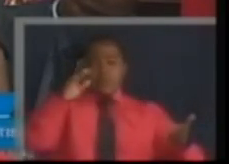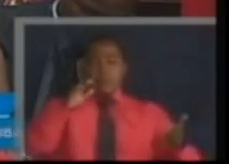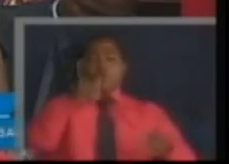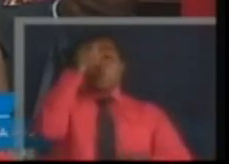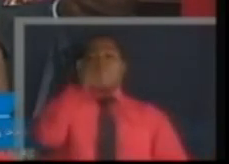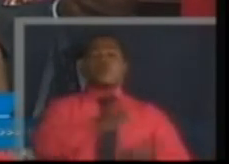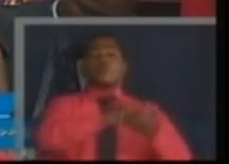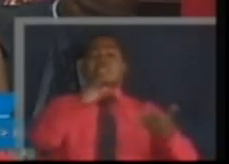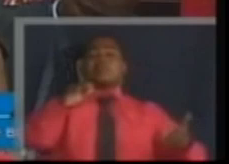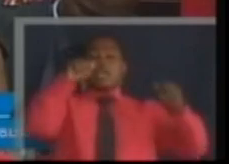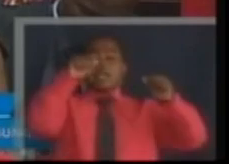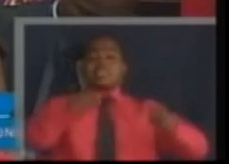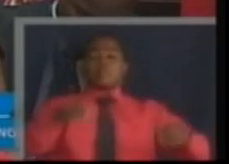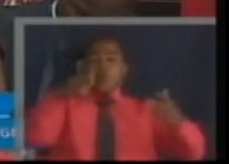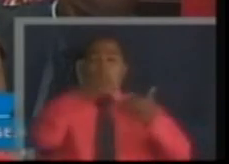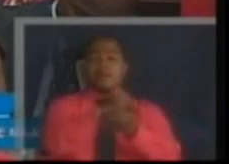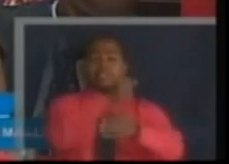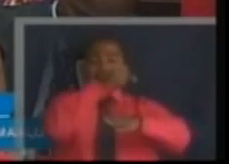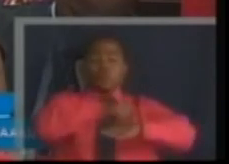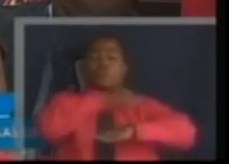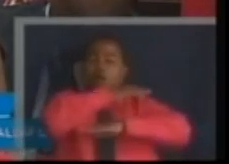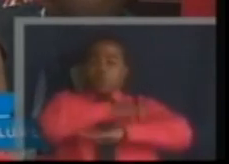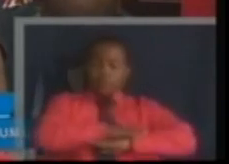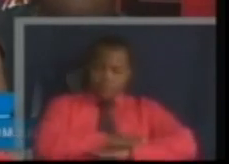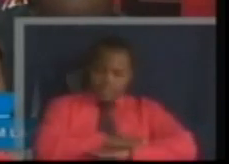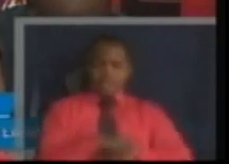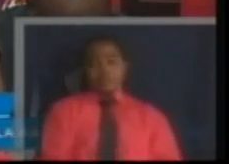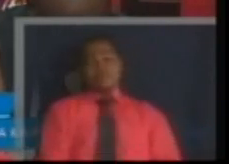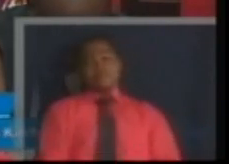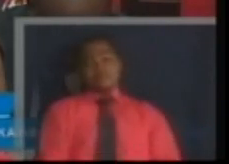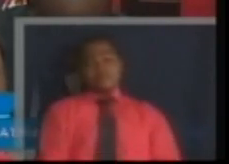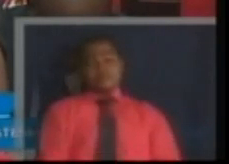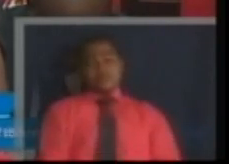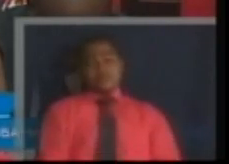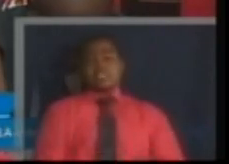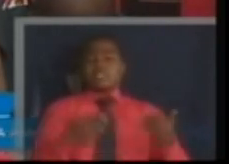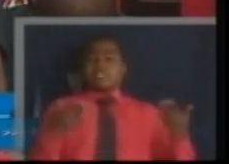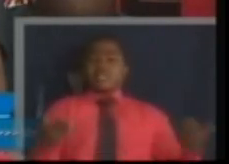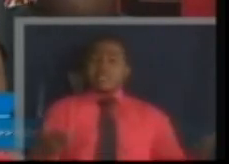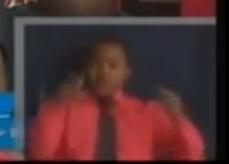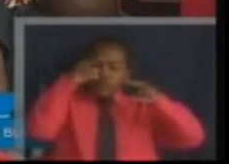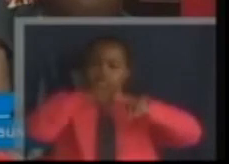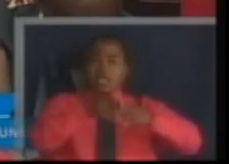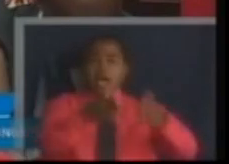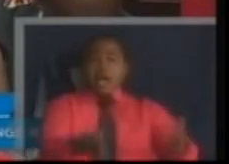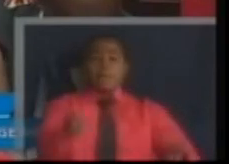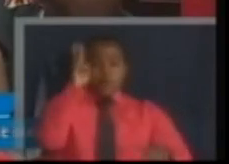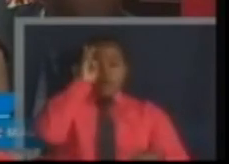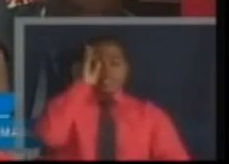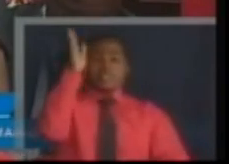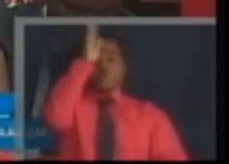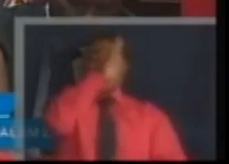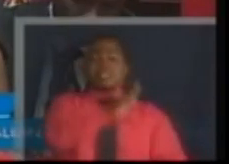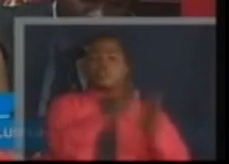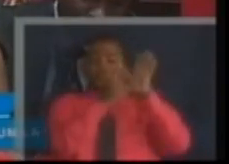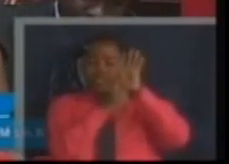kupumzika. Na kwa maana hiyo, kuwaweka watu wazima, wazee wangu walioko hapa, kwa siku 6 ili